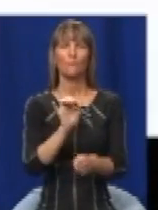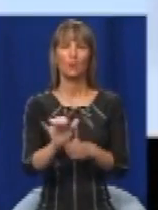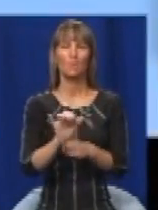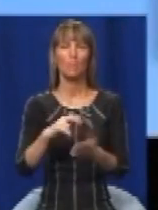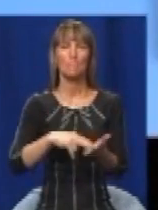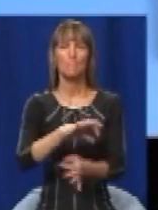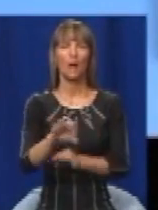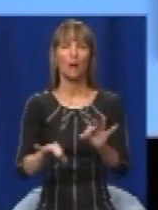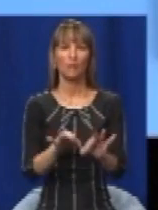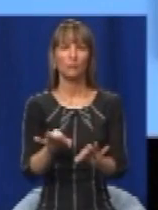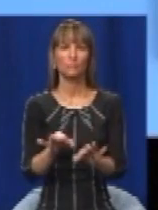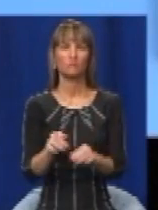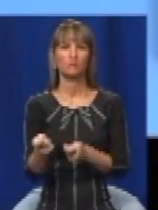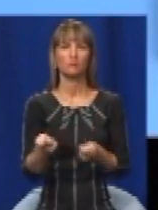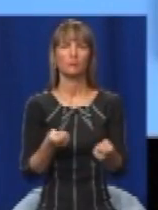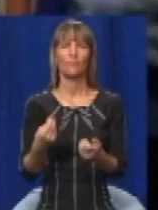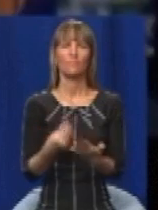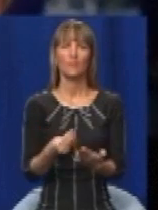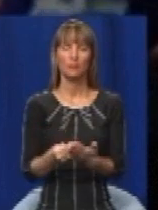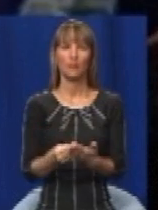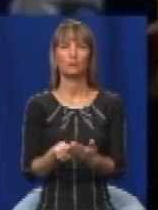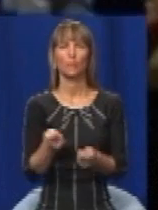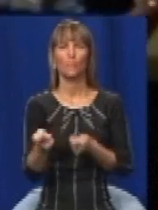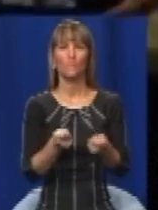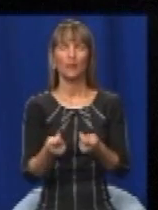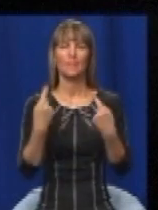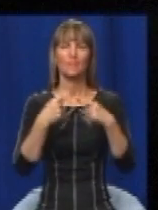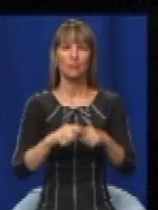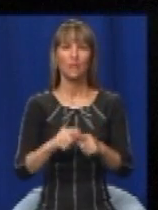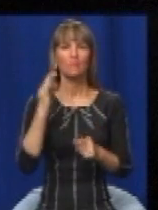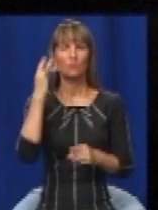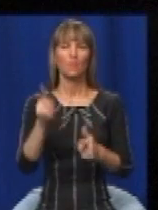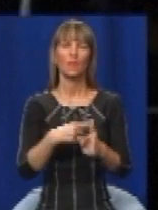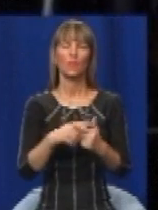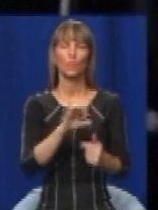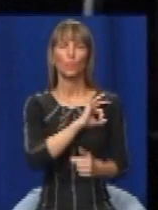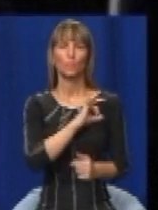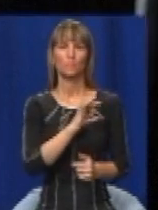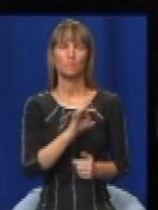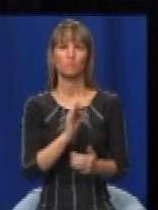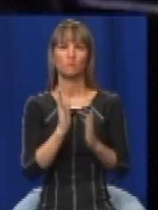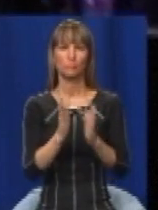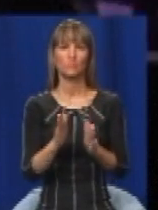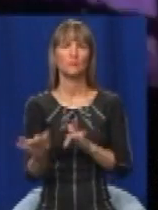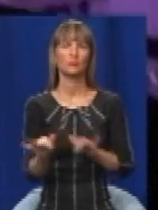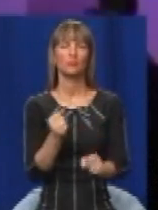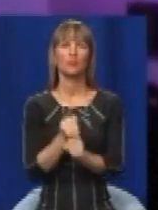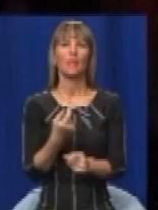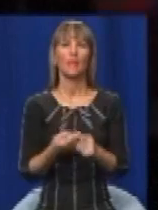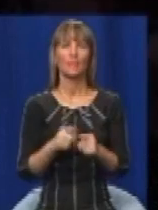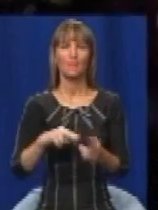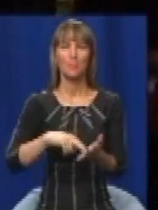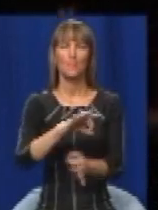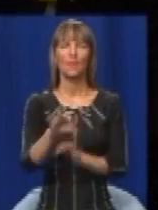проекту, регулює фінансові, адміністративні, технологічні, творчі або юридичні аспекти діяльності у створенні цього